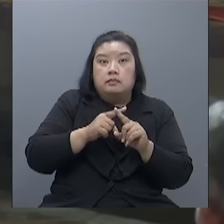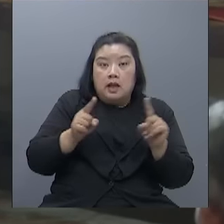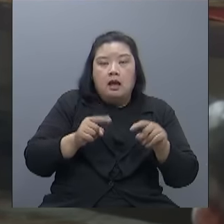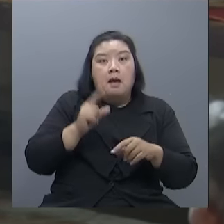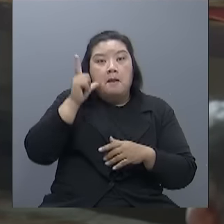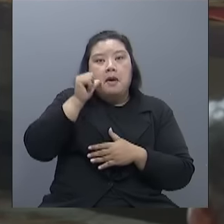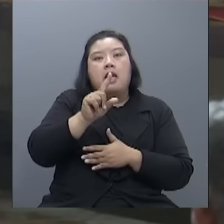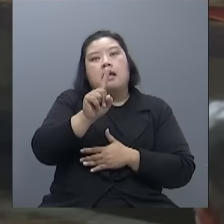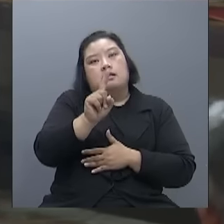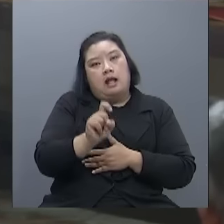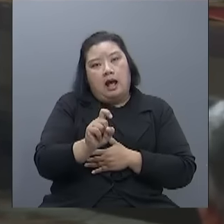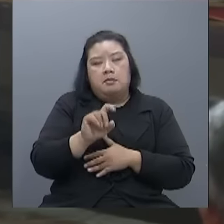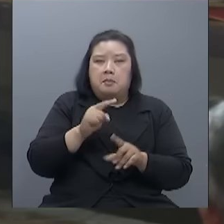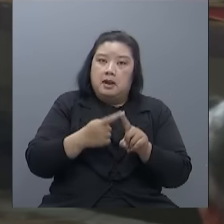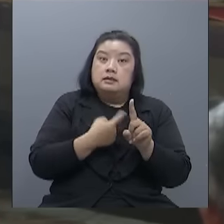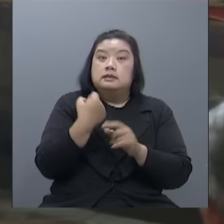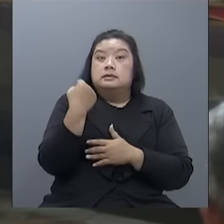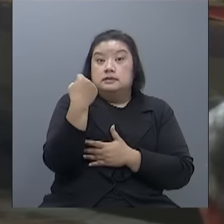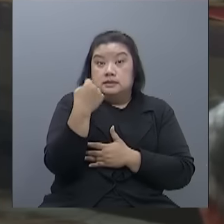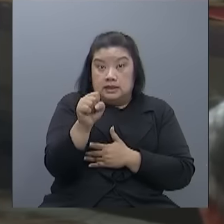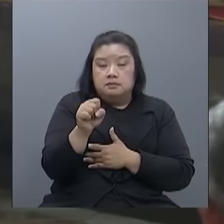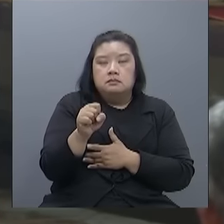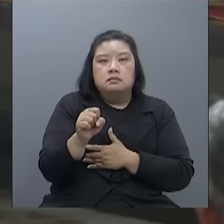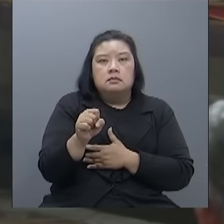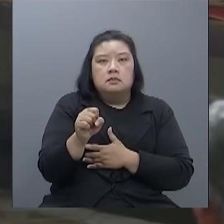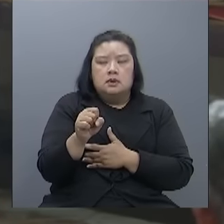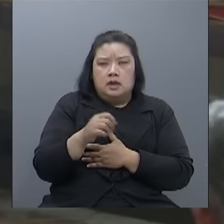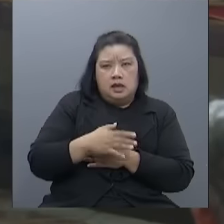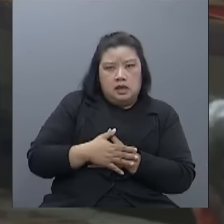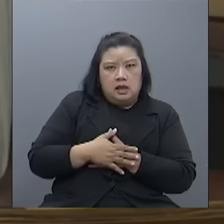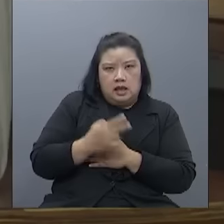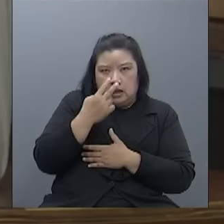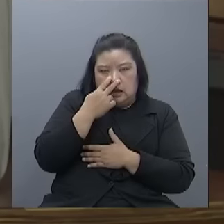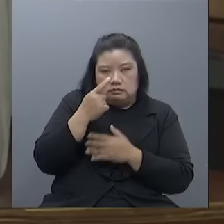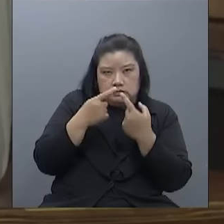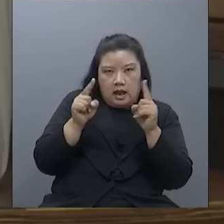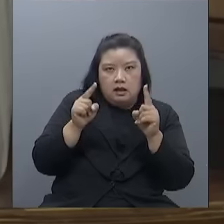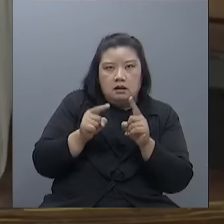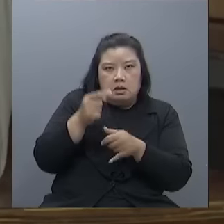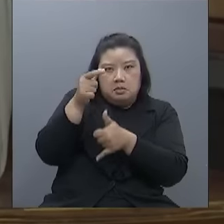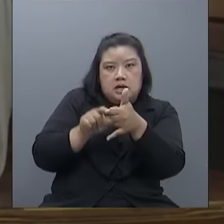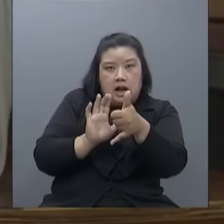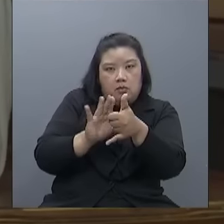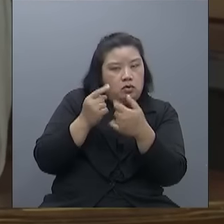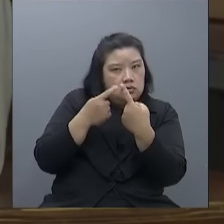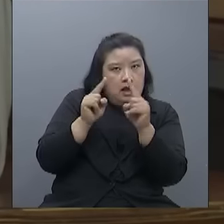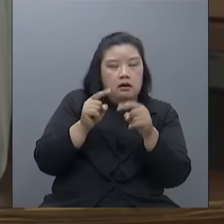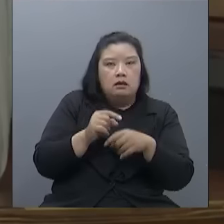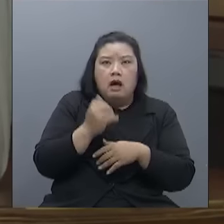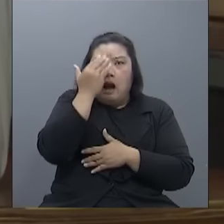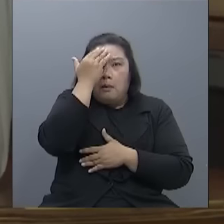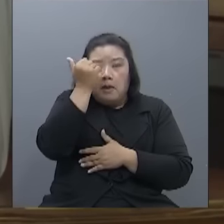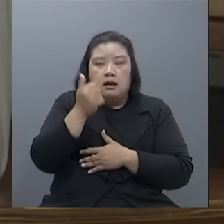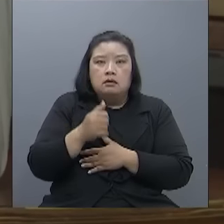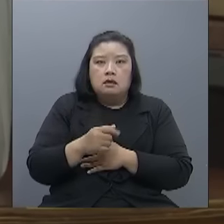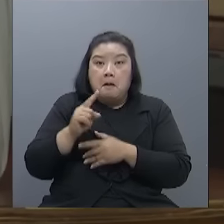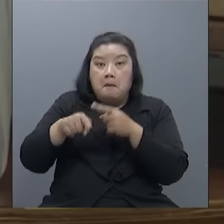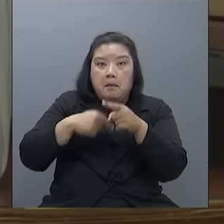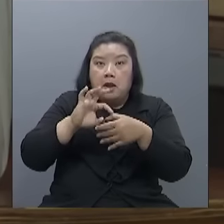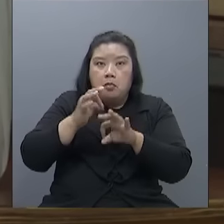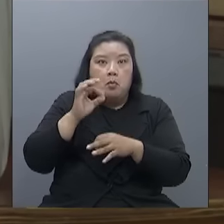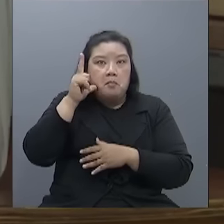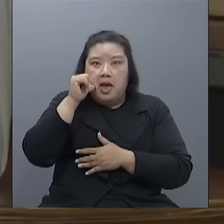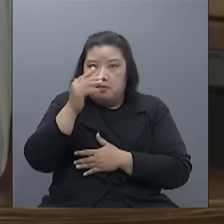ชีวิตนะคะเมื่อเดือนตุลาคมทำให้ญาติเริ่มสังเกตเห็นอาการป่วยกำเริบของผู้ก่อเหตุเพราะไม่ได้เดินทางไปร่วมงานศพนะคะ